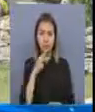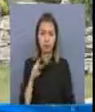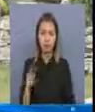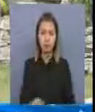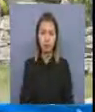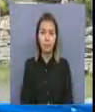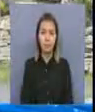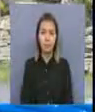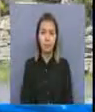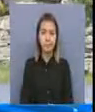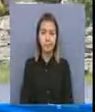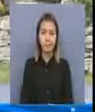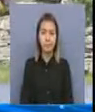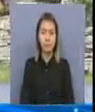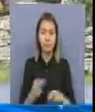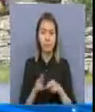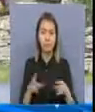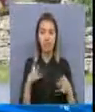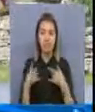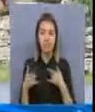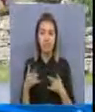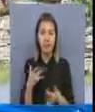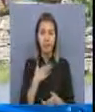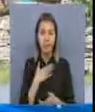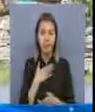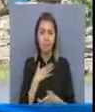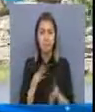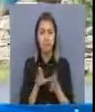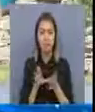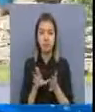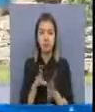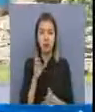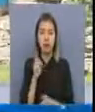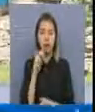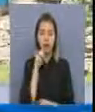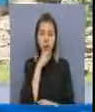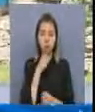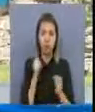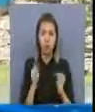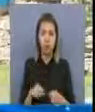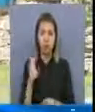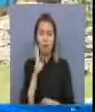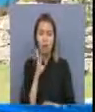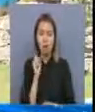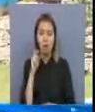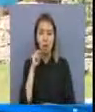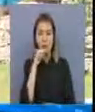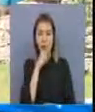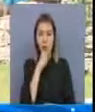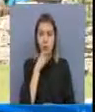Бұл фестивальдің аясында негізінде энергияны қалай үнемдеуге болады, суды қалай үнемдеуге